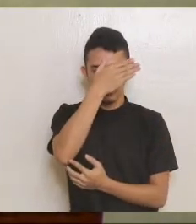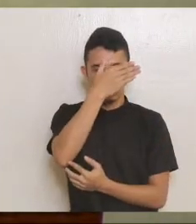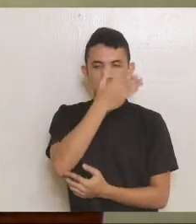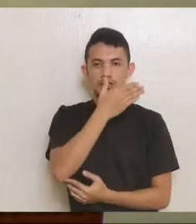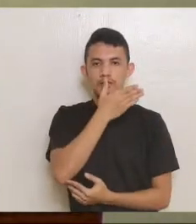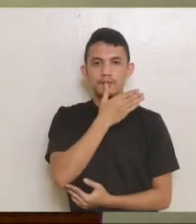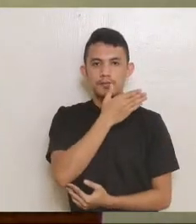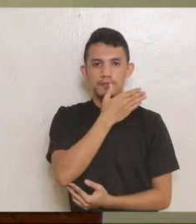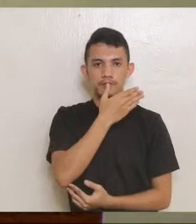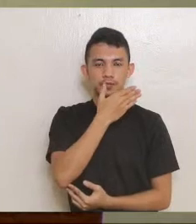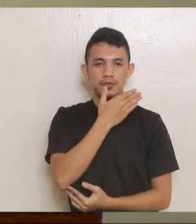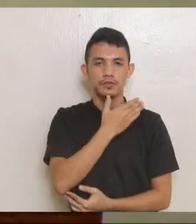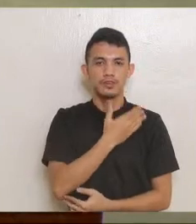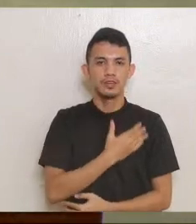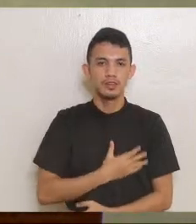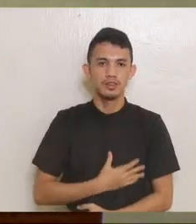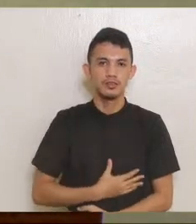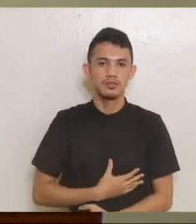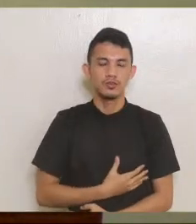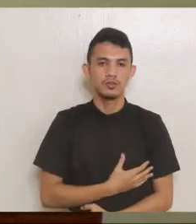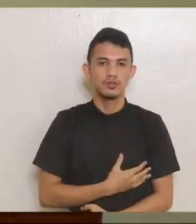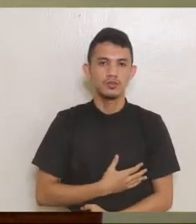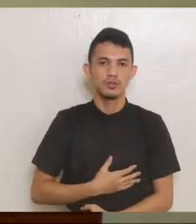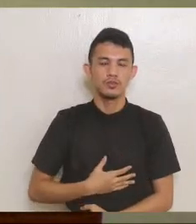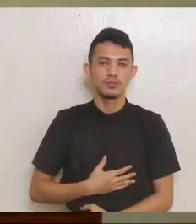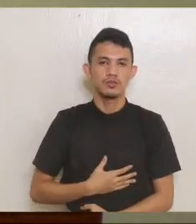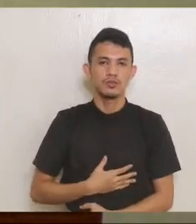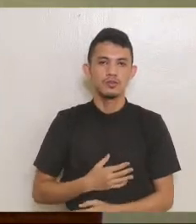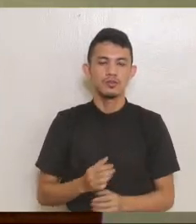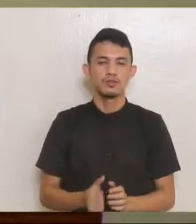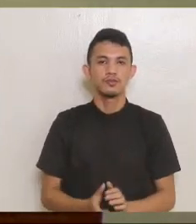Layaw ni ka, O Ginoo.